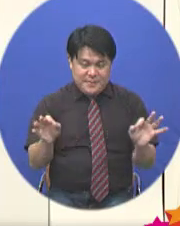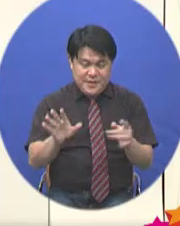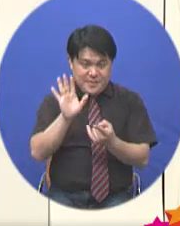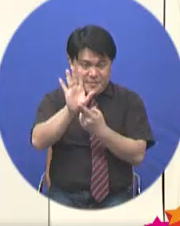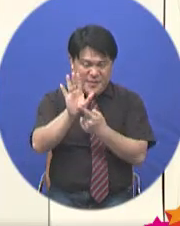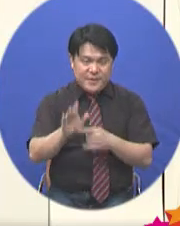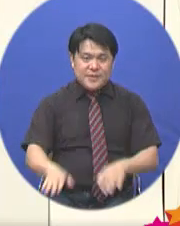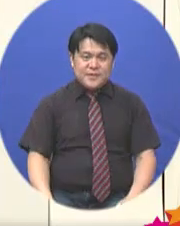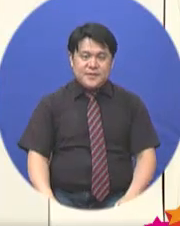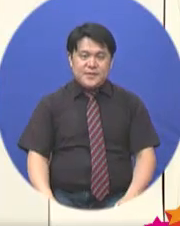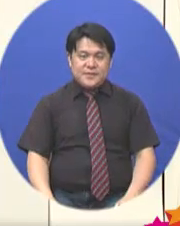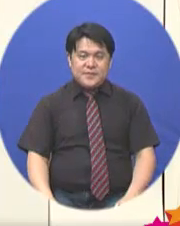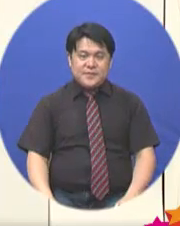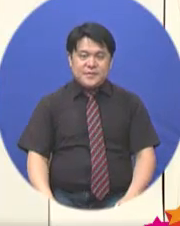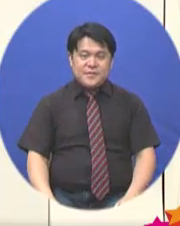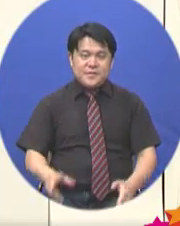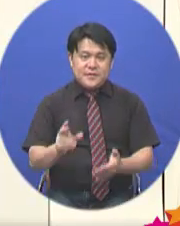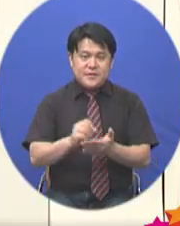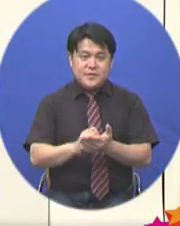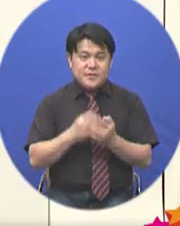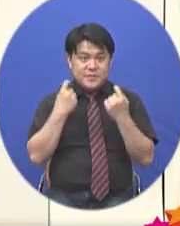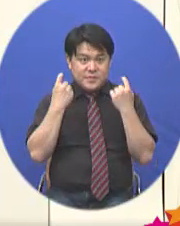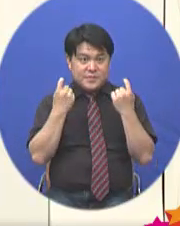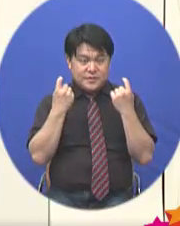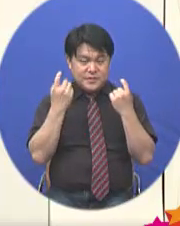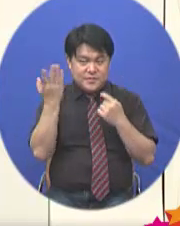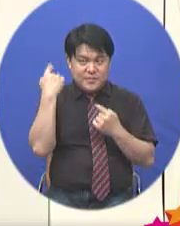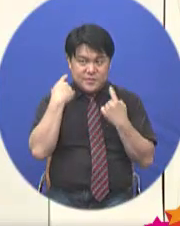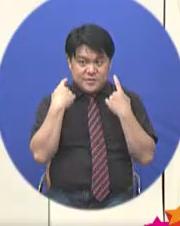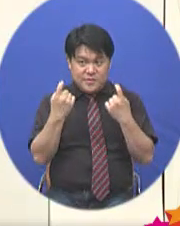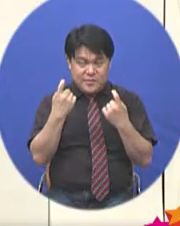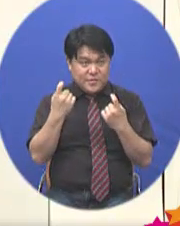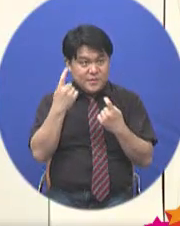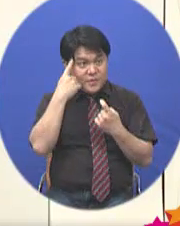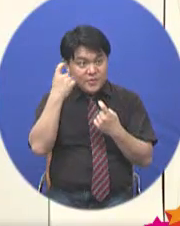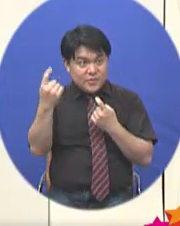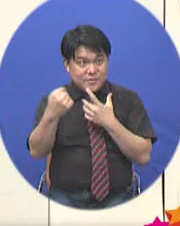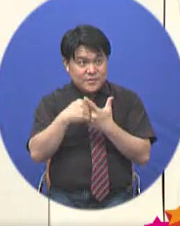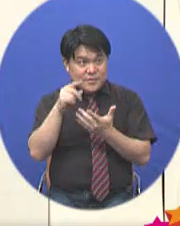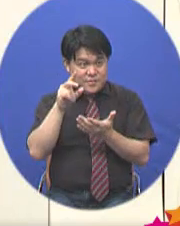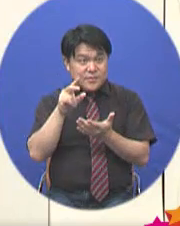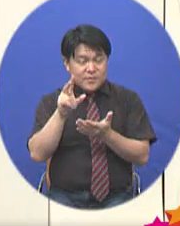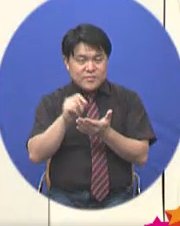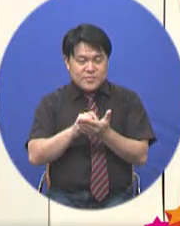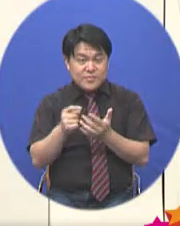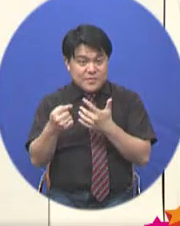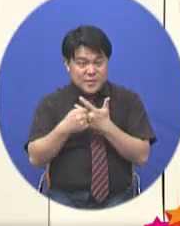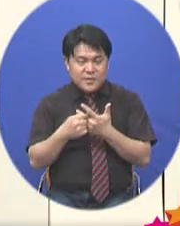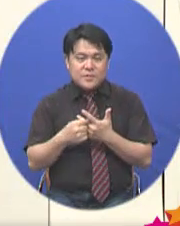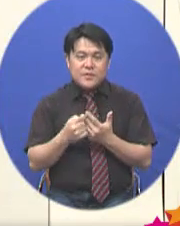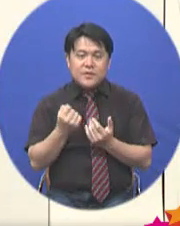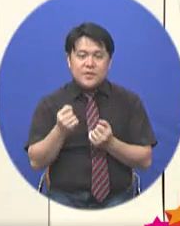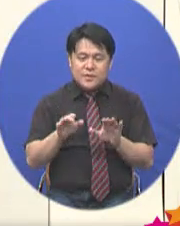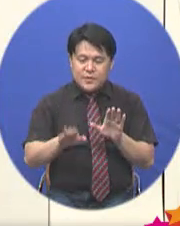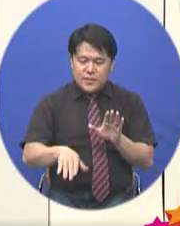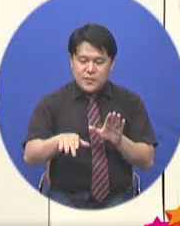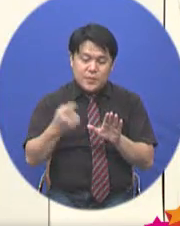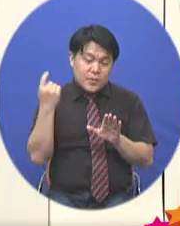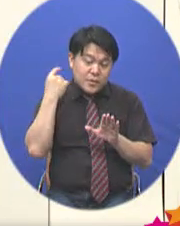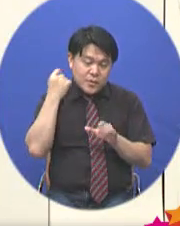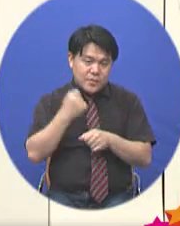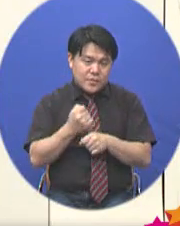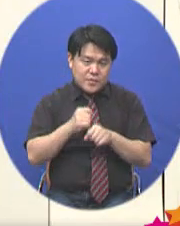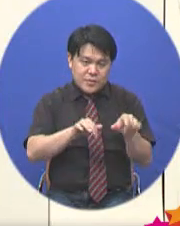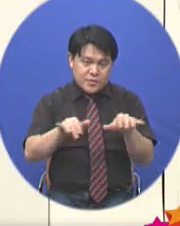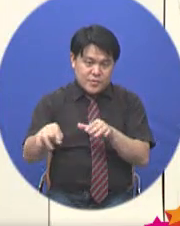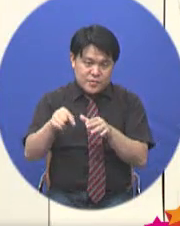쫙 줄거리만 보자고요. 예, 시간여행 퀴즈. 이것은 페달 밟아서 소리를 내는 건반